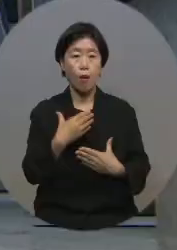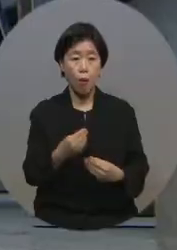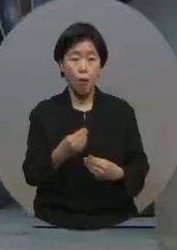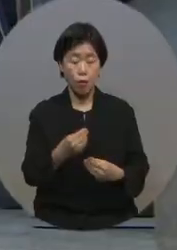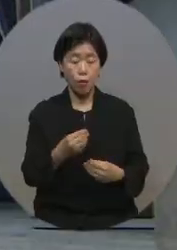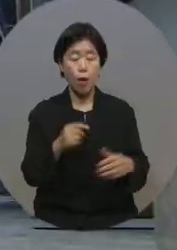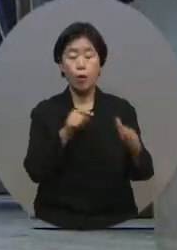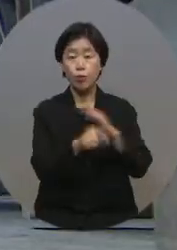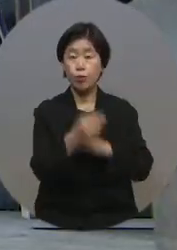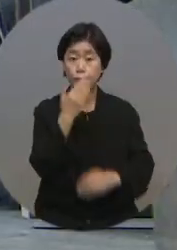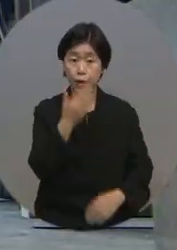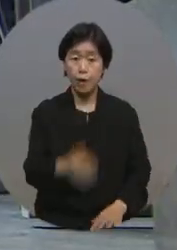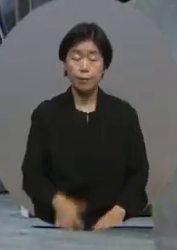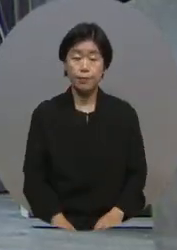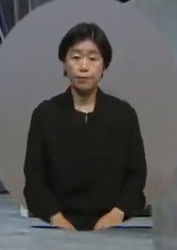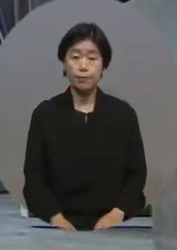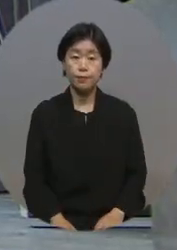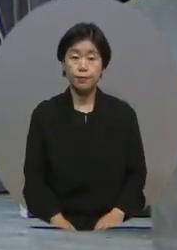수 있습니다.